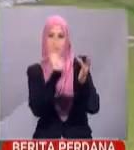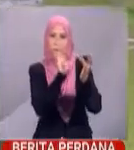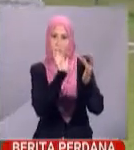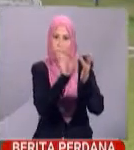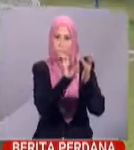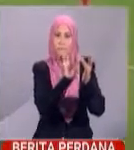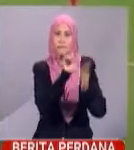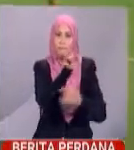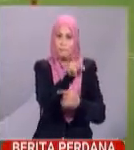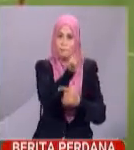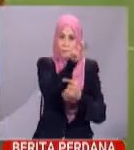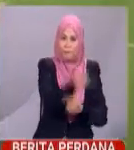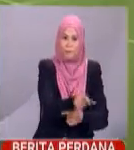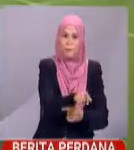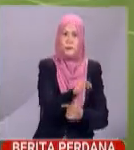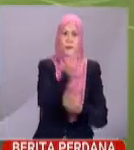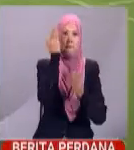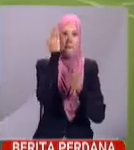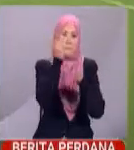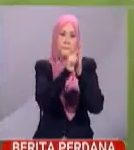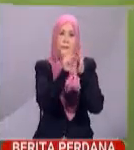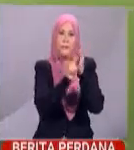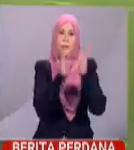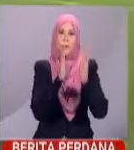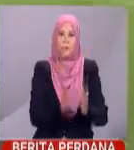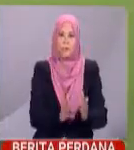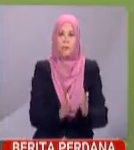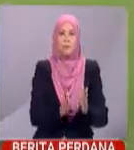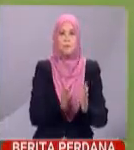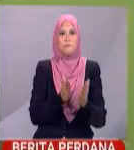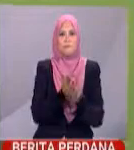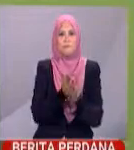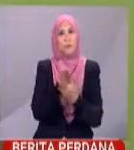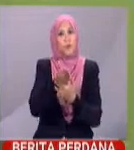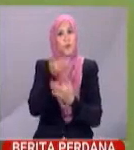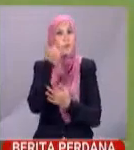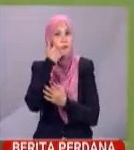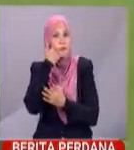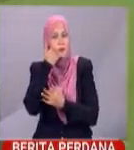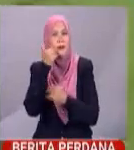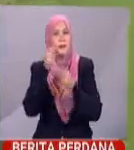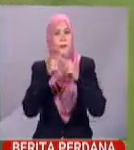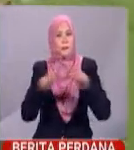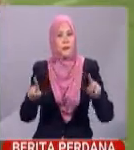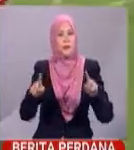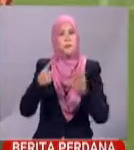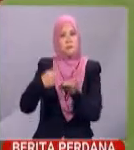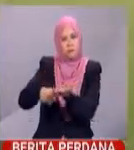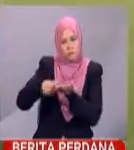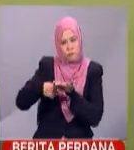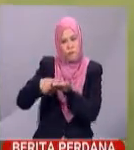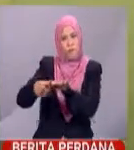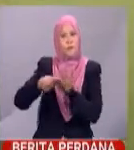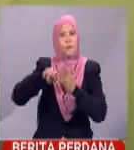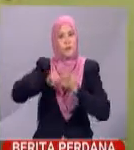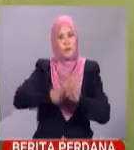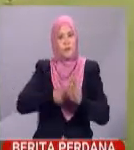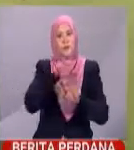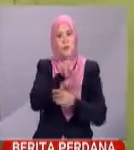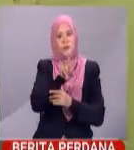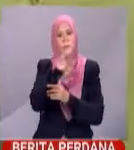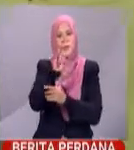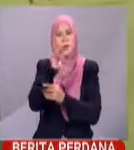Marzuki amino acid yang merupakan peguam pagi Casio terus Italian telepon bagaimanapun rundingan yang bermula pada